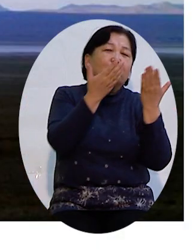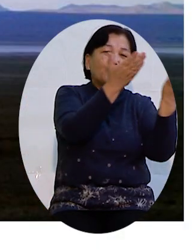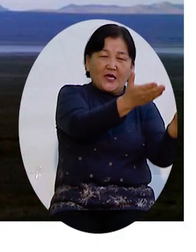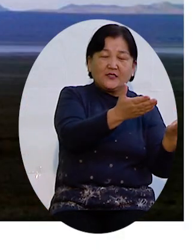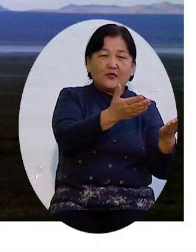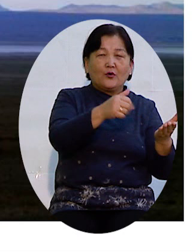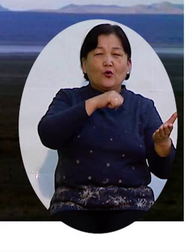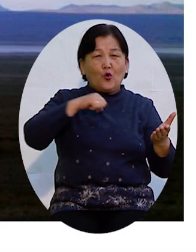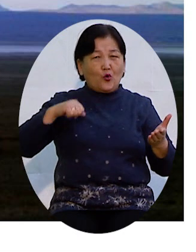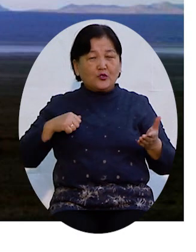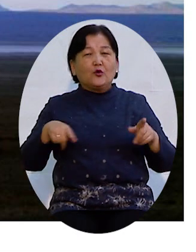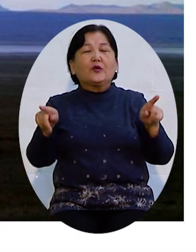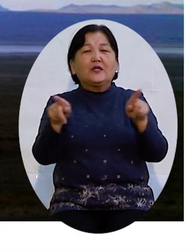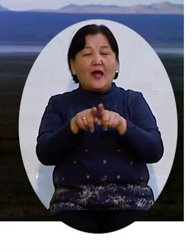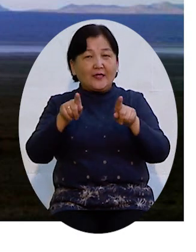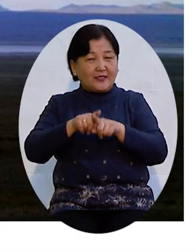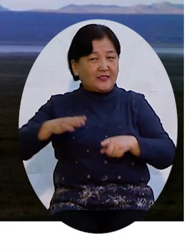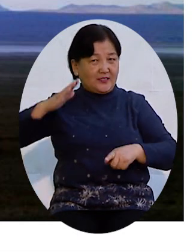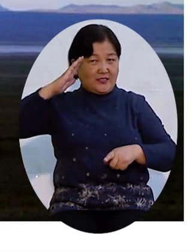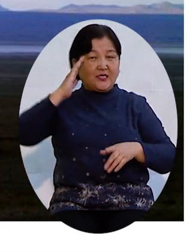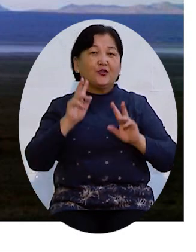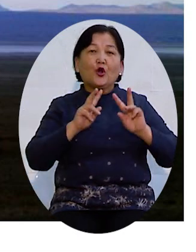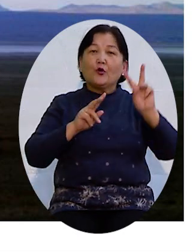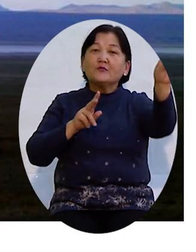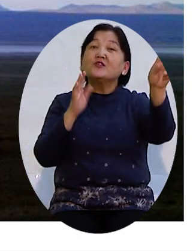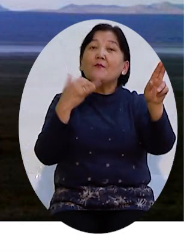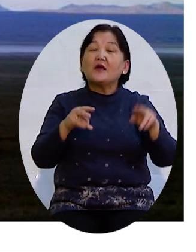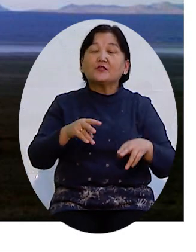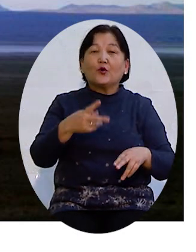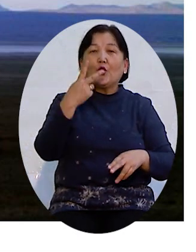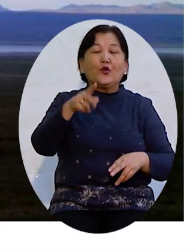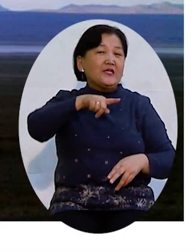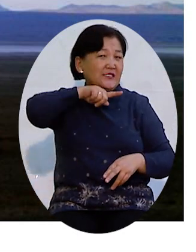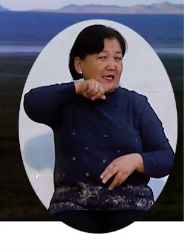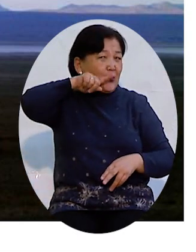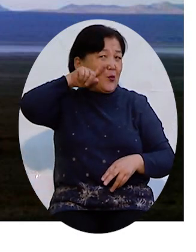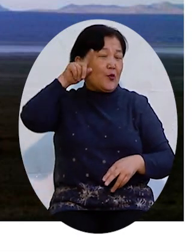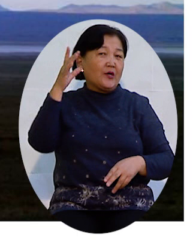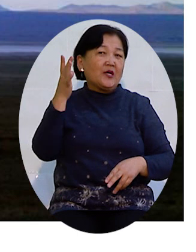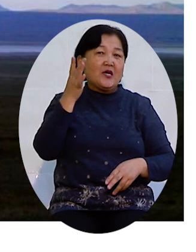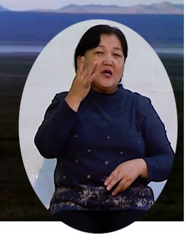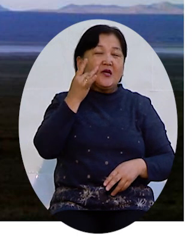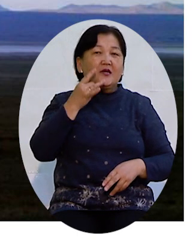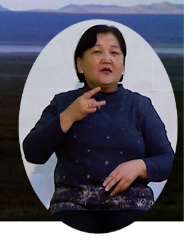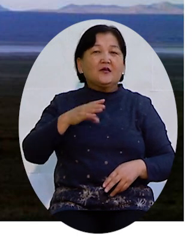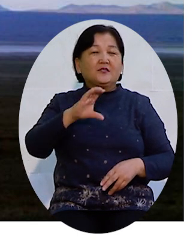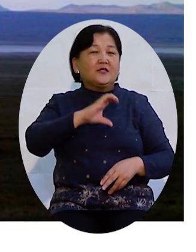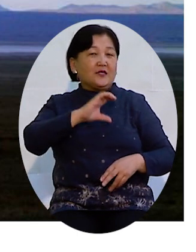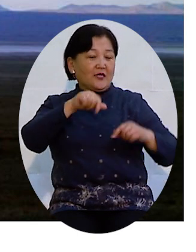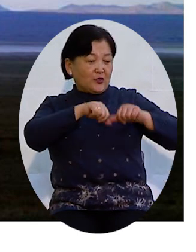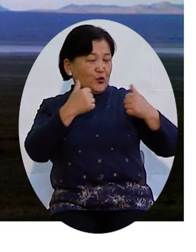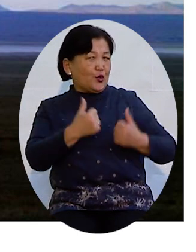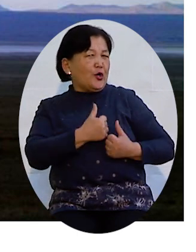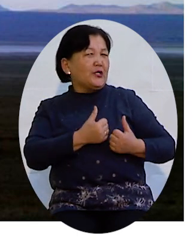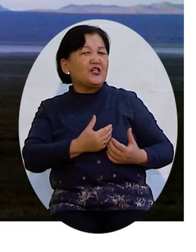Унхын учиргүй уул шиг сайхан хоёр харахуу. Цэл залуу насны хаан гал дөлөөр бадарч сэтгэл зүрх хоёр